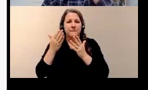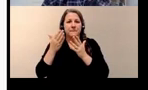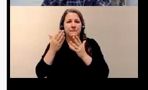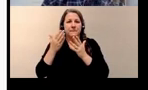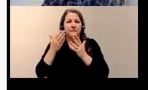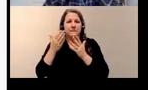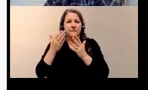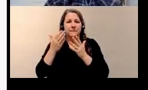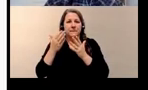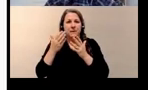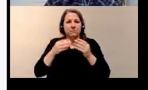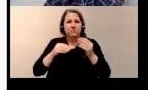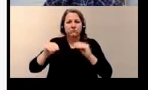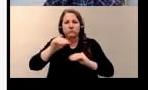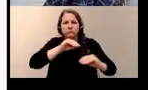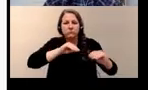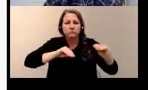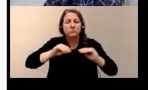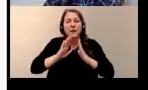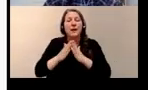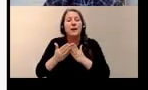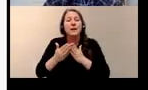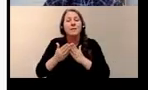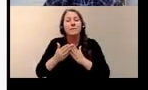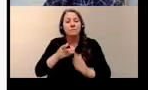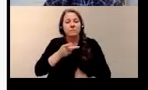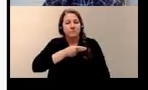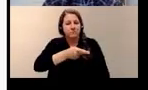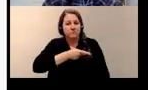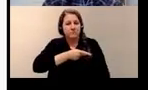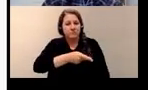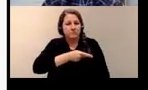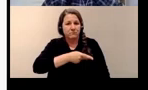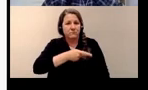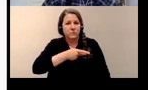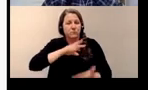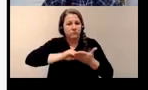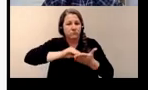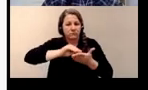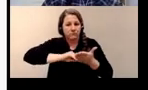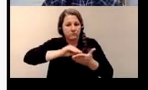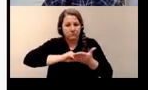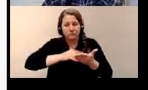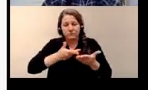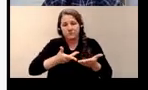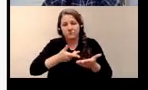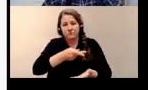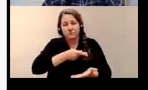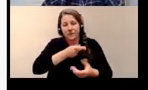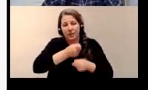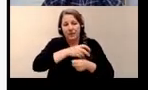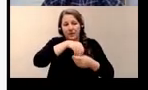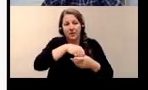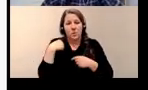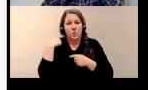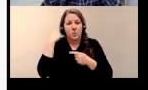Zooms, c'est ce livre hein, que Anaïs et moi avons, sur lequel on a travaillé hein, ces dernières